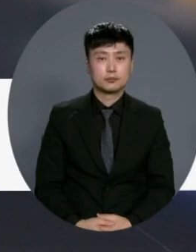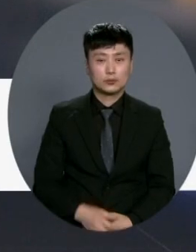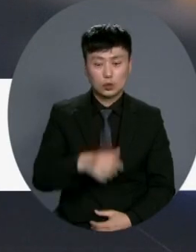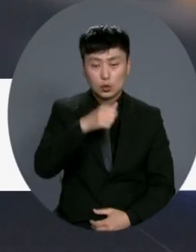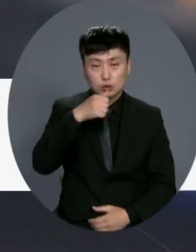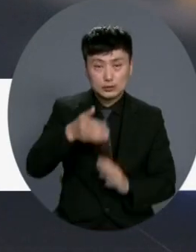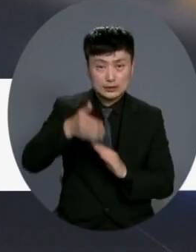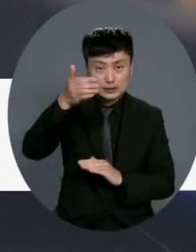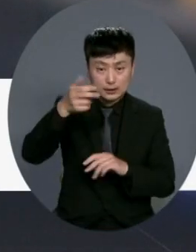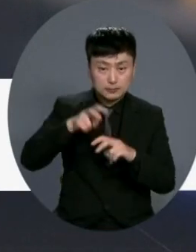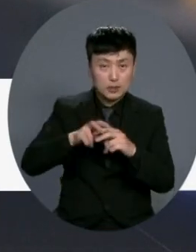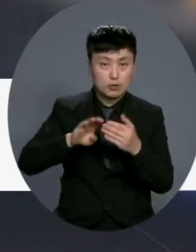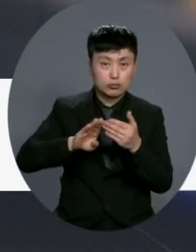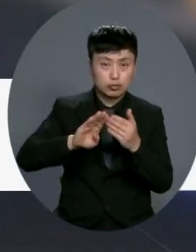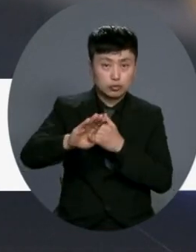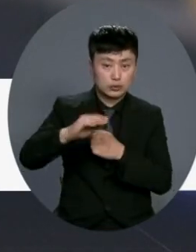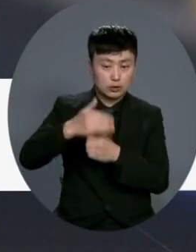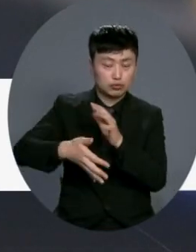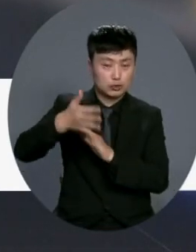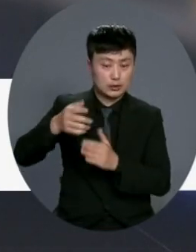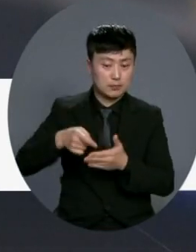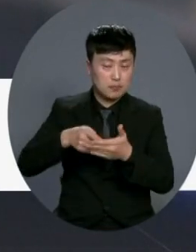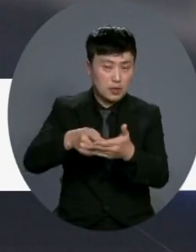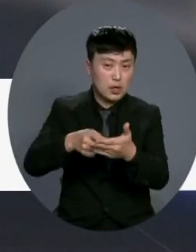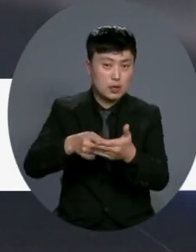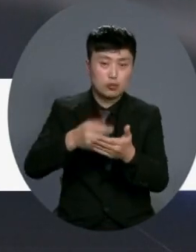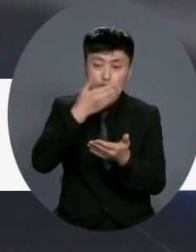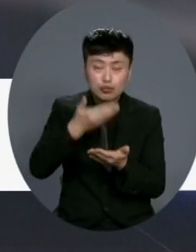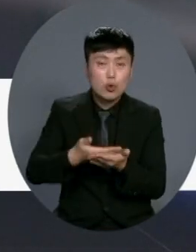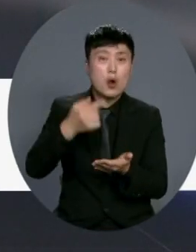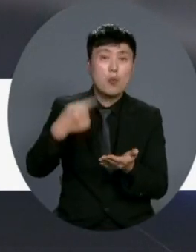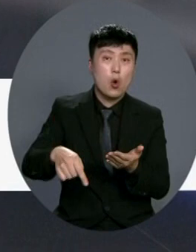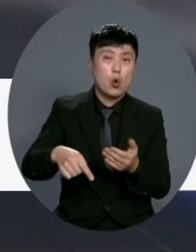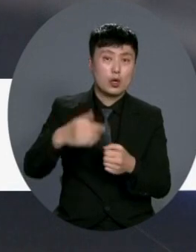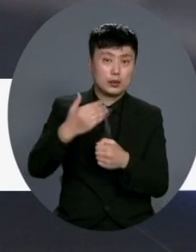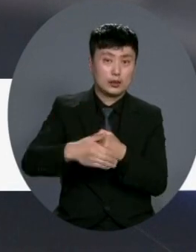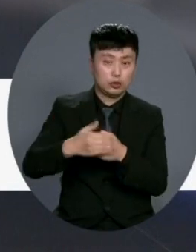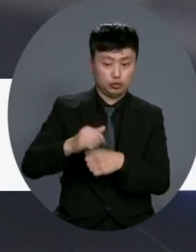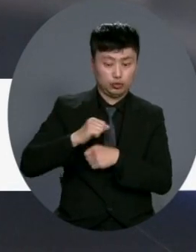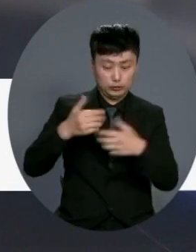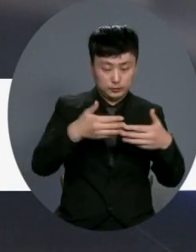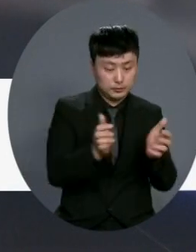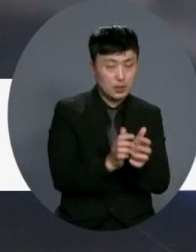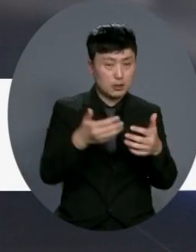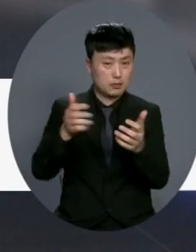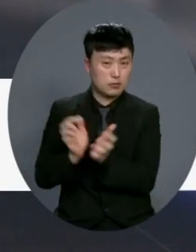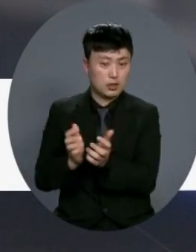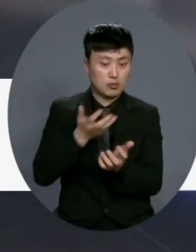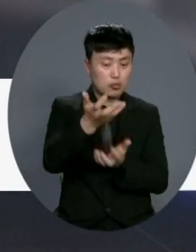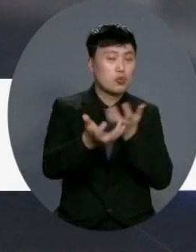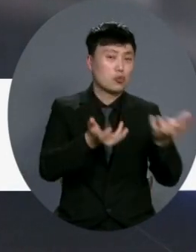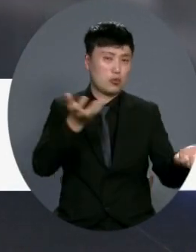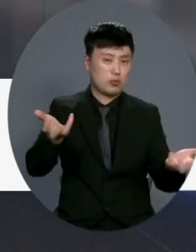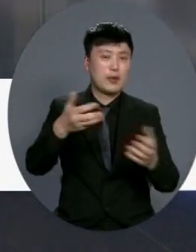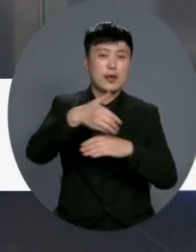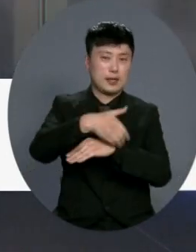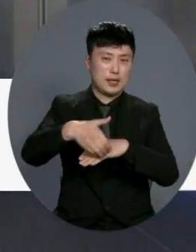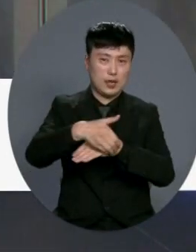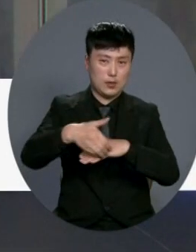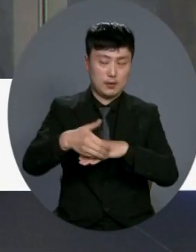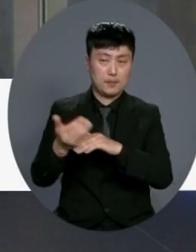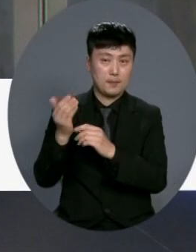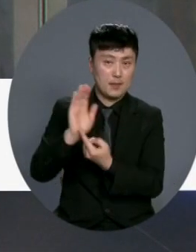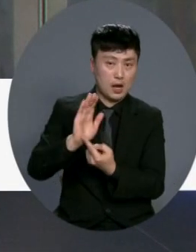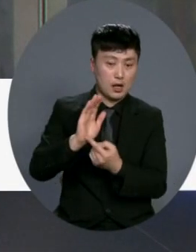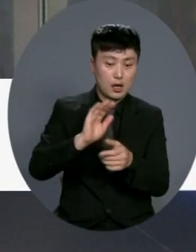홍준표 시장 취임 이후 대구시가 추진하는 굵직한 현안 중 하나가 대구의 군부대를 다른 지역으로 이전하겠다는 거죠.